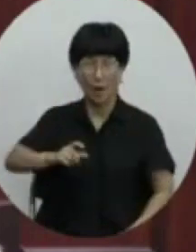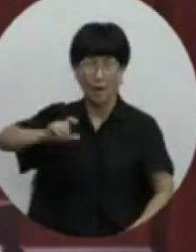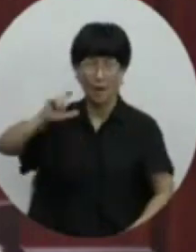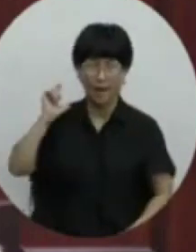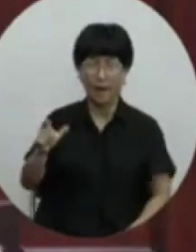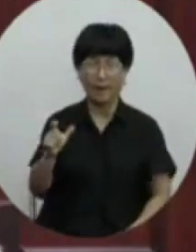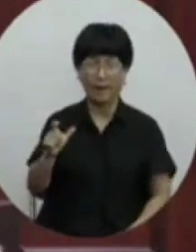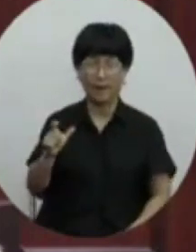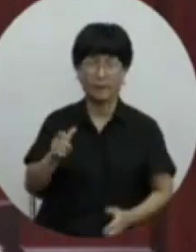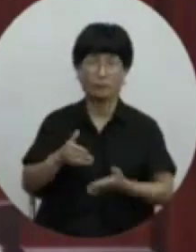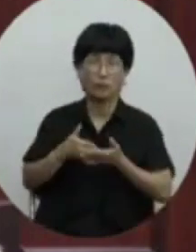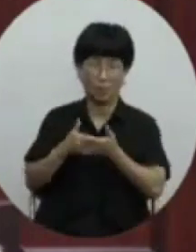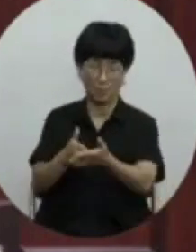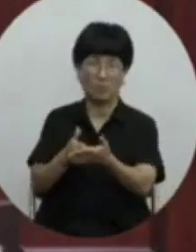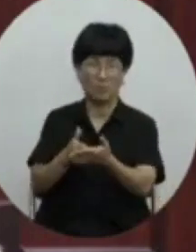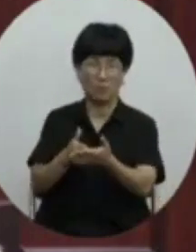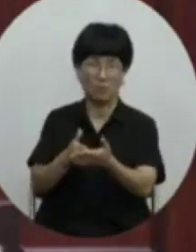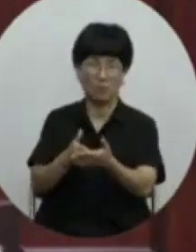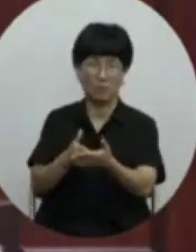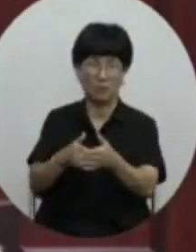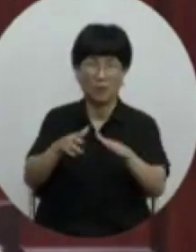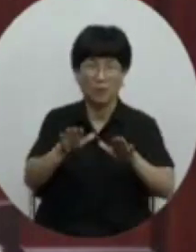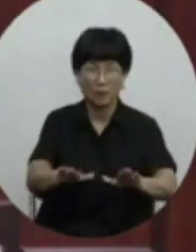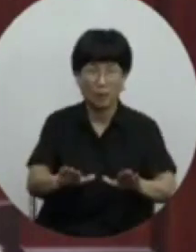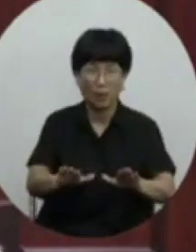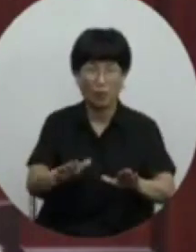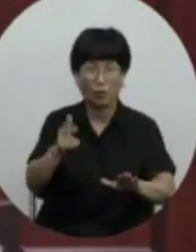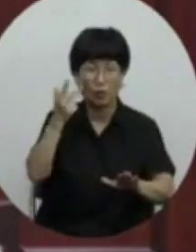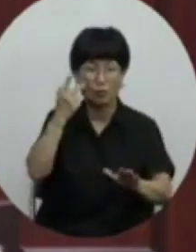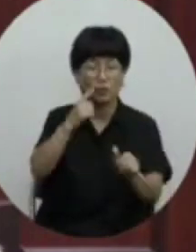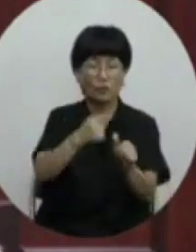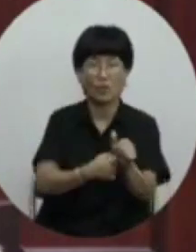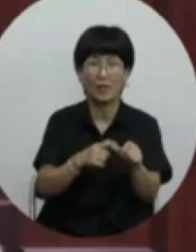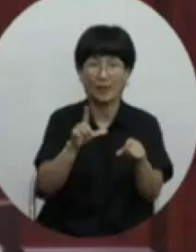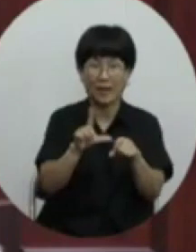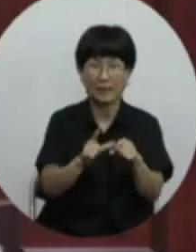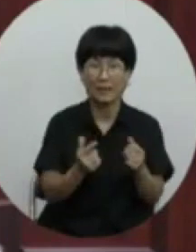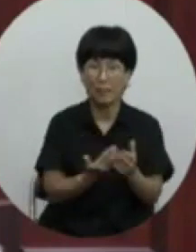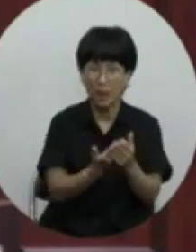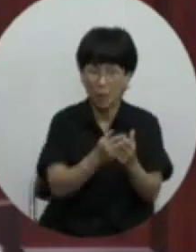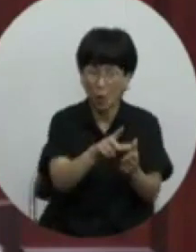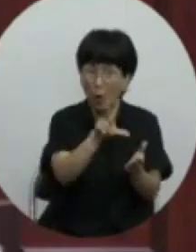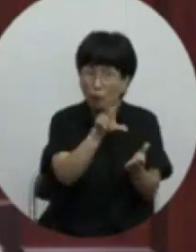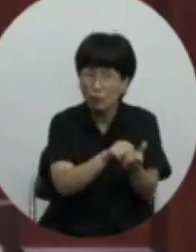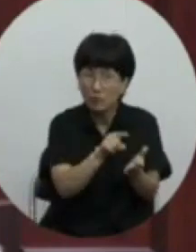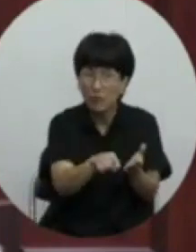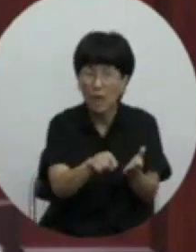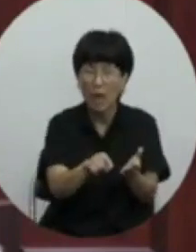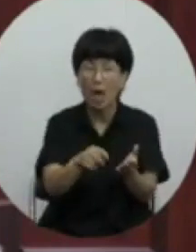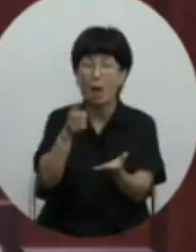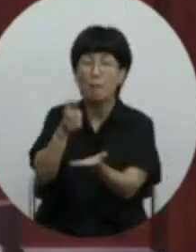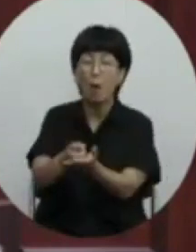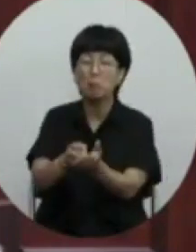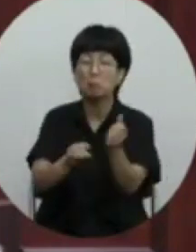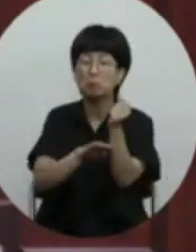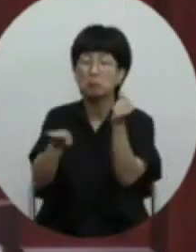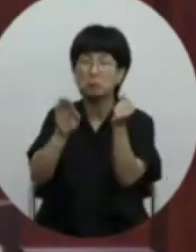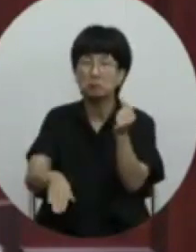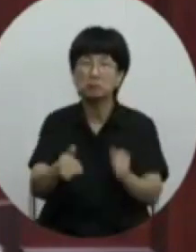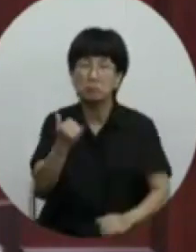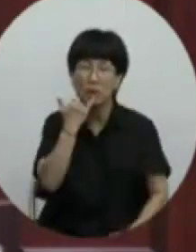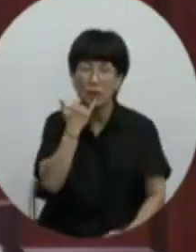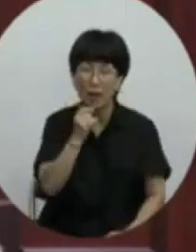강력하게 주장합니다. 이번 여주 천연가스 발전소의 문제가 비단 법에서 허용한 허용치 이하라